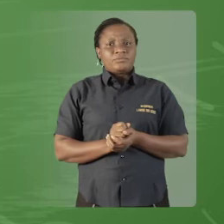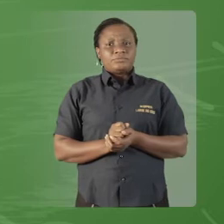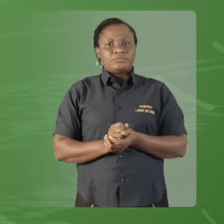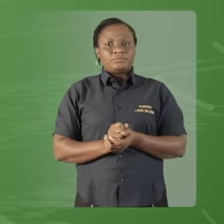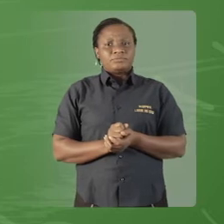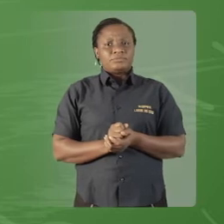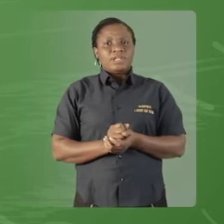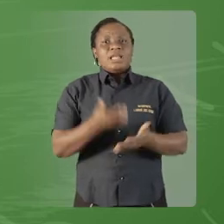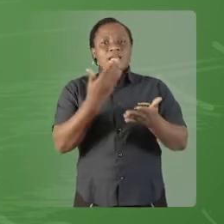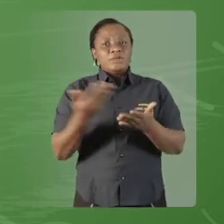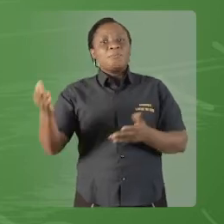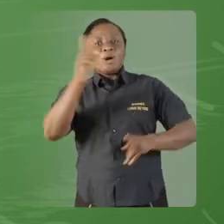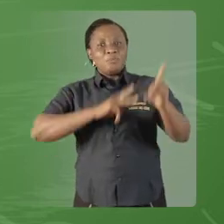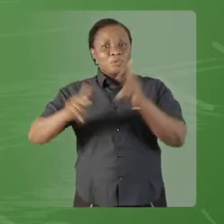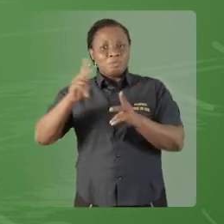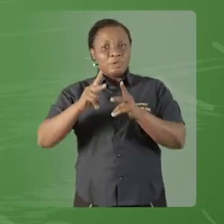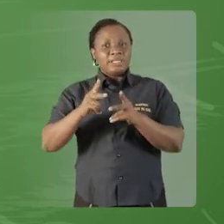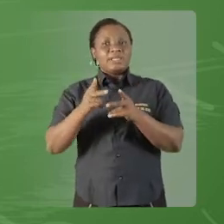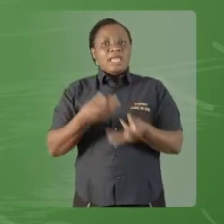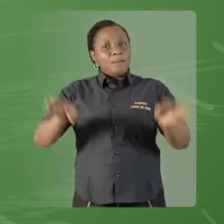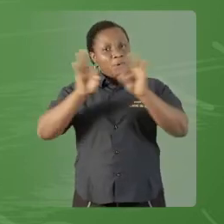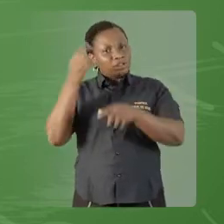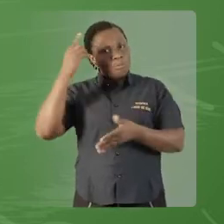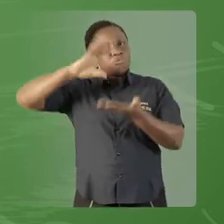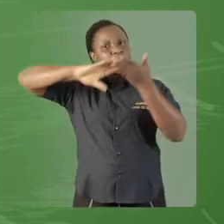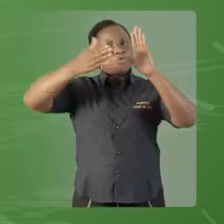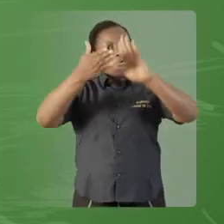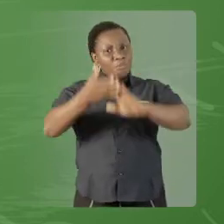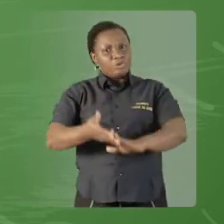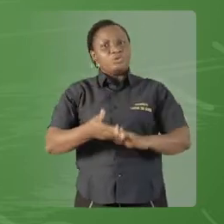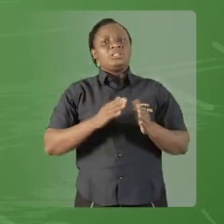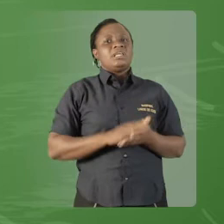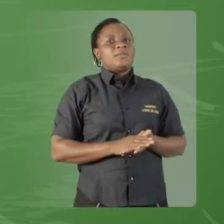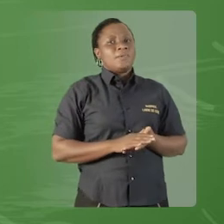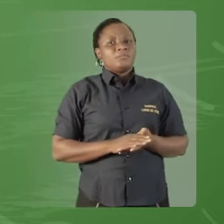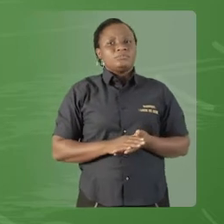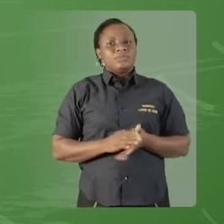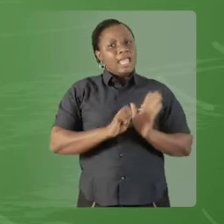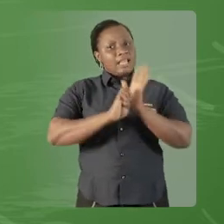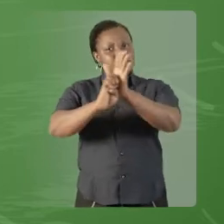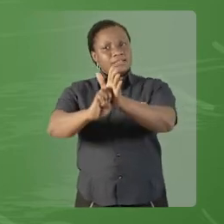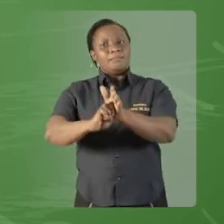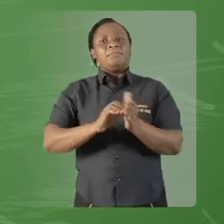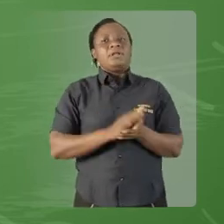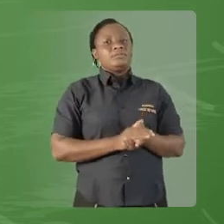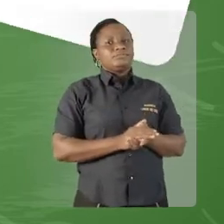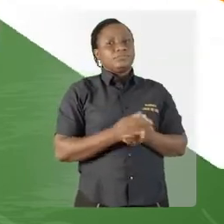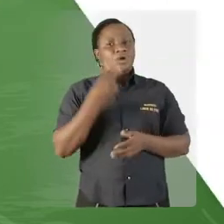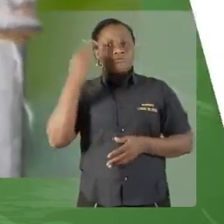publics sont des biens qui servent à toute la communauté. Comme biens publics, nous pouvons